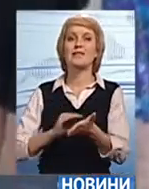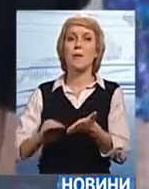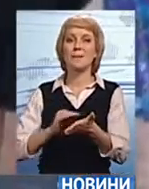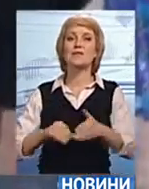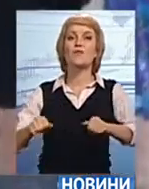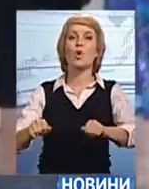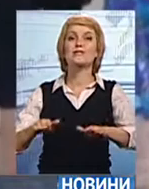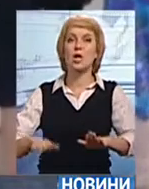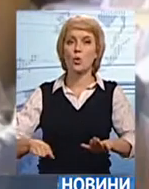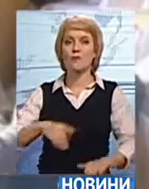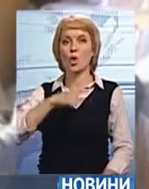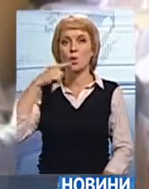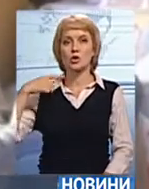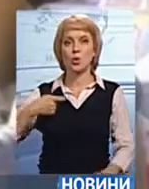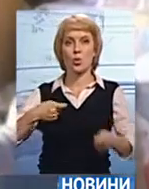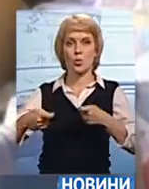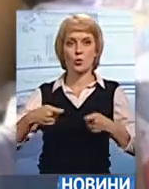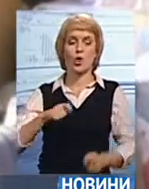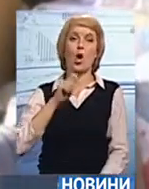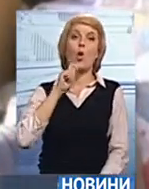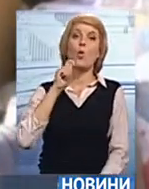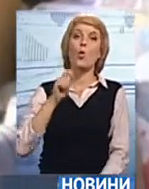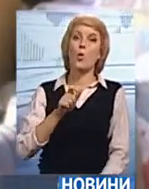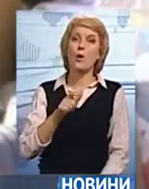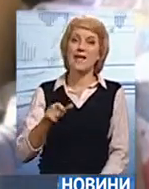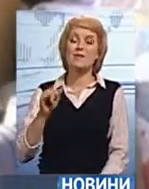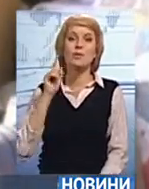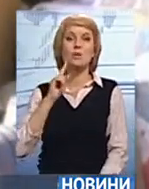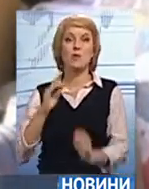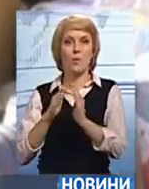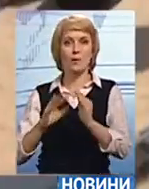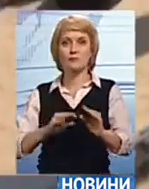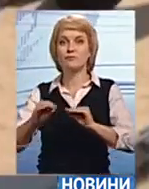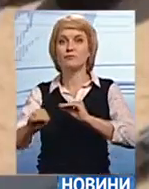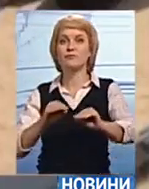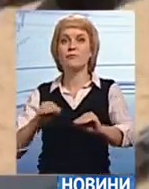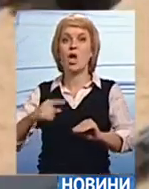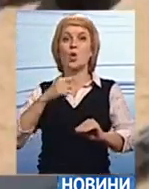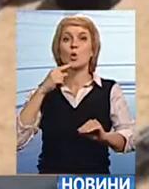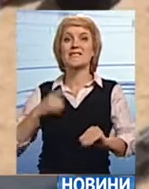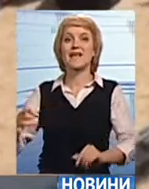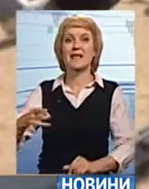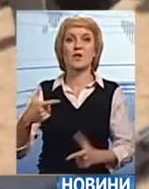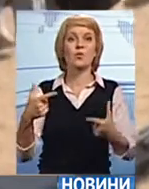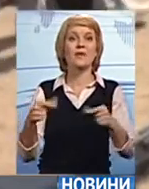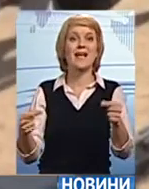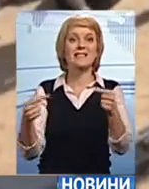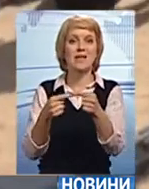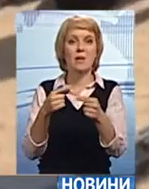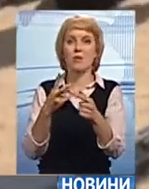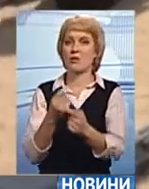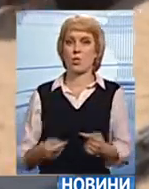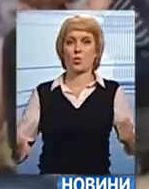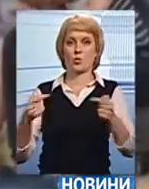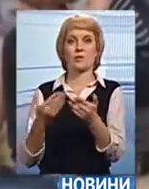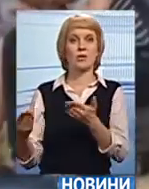уряду. Українців із тимчасових прихистків розселятимуть по російських регіонах, де саме в документі не уточнюють. Якщо виникне